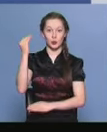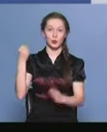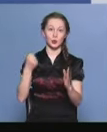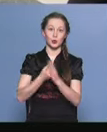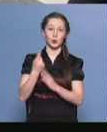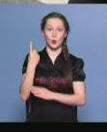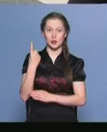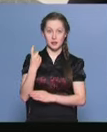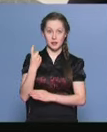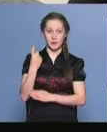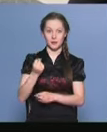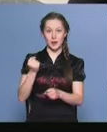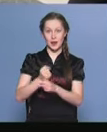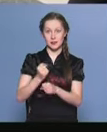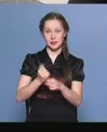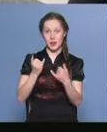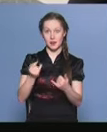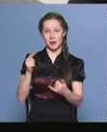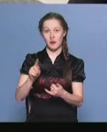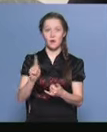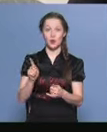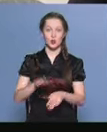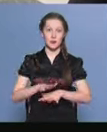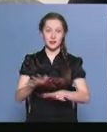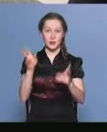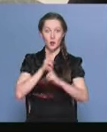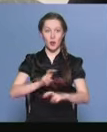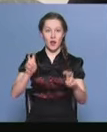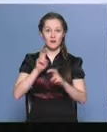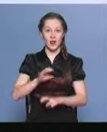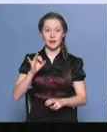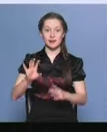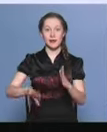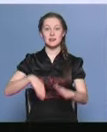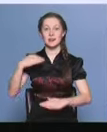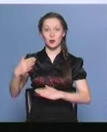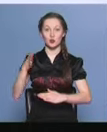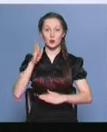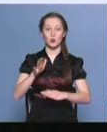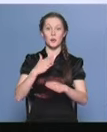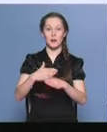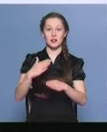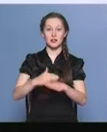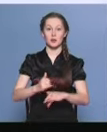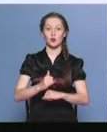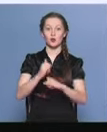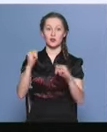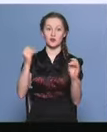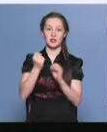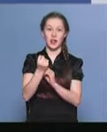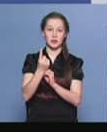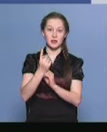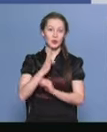100 градусов. Сделаем это для того, чтобы систему прогреть. И следующий шаг, мы начнем плавный подъем температуры. С 11 часов